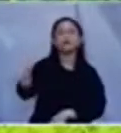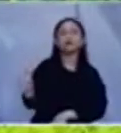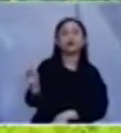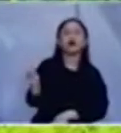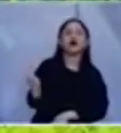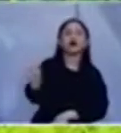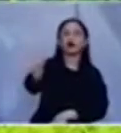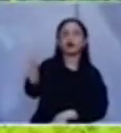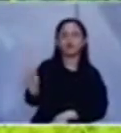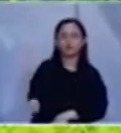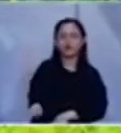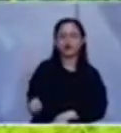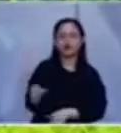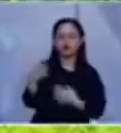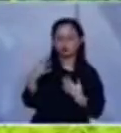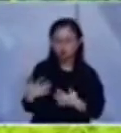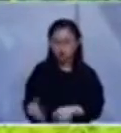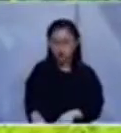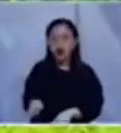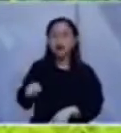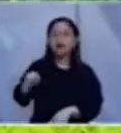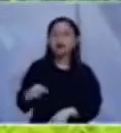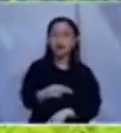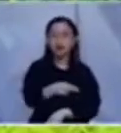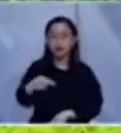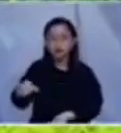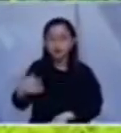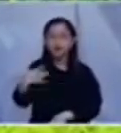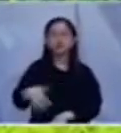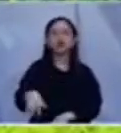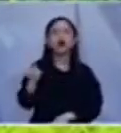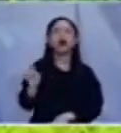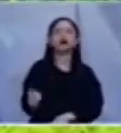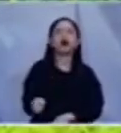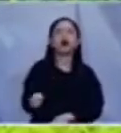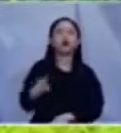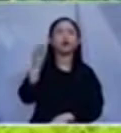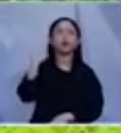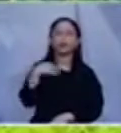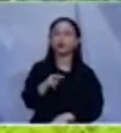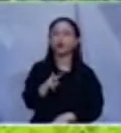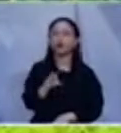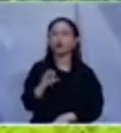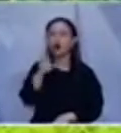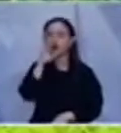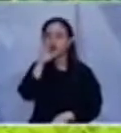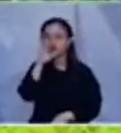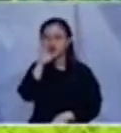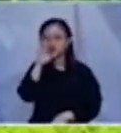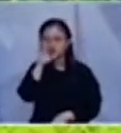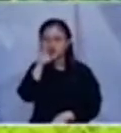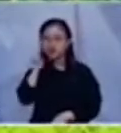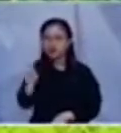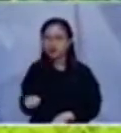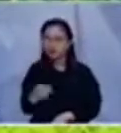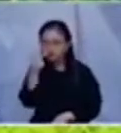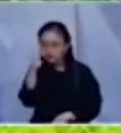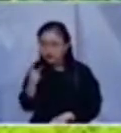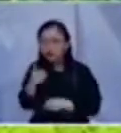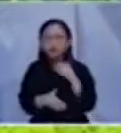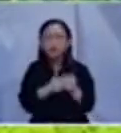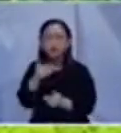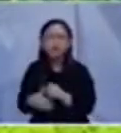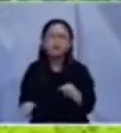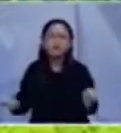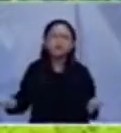Indonesia menjadi negara terbaru yang sudah mengkonfirmasi kasus pertamanya pada 20 Agustus 2022. Lantas seperti apakah